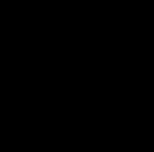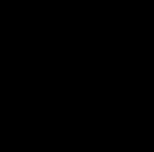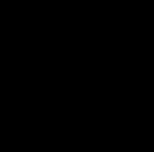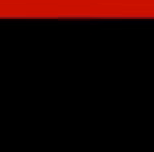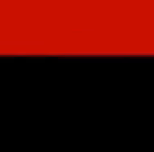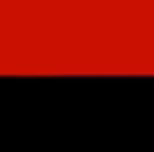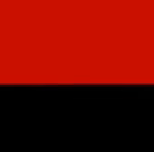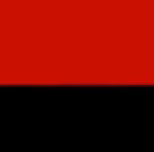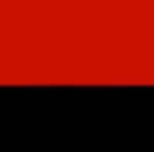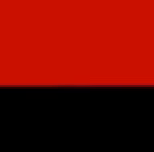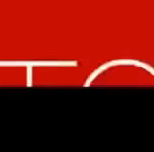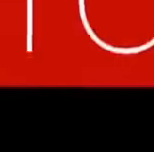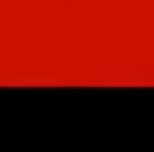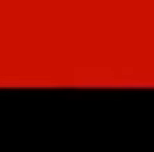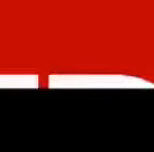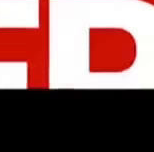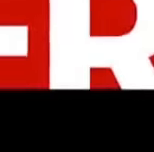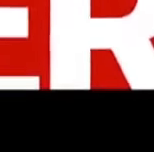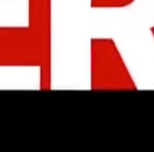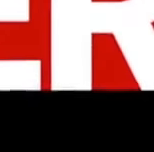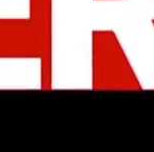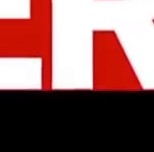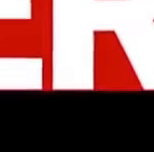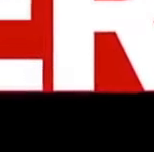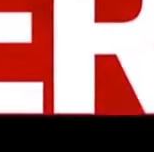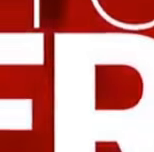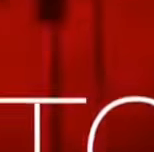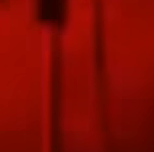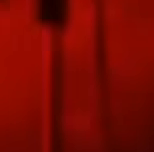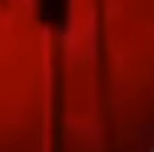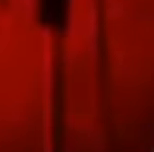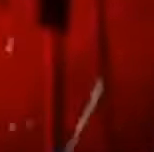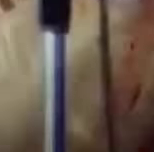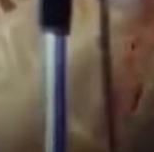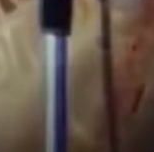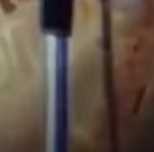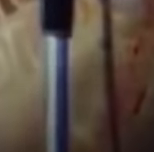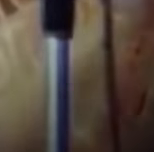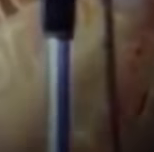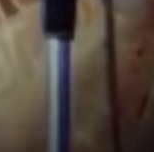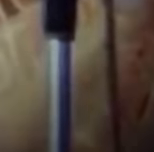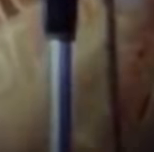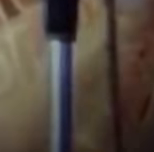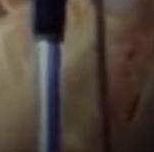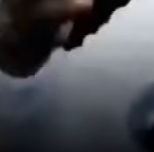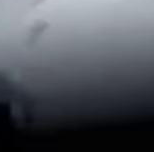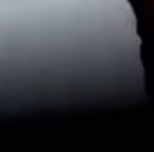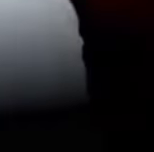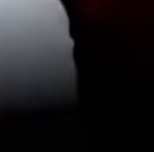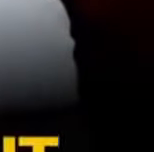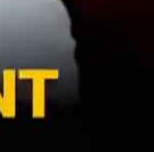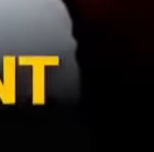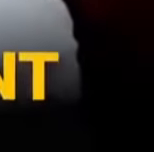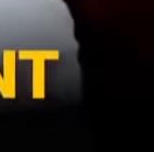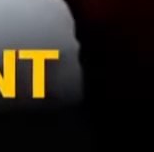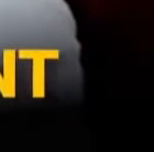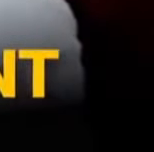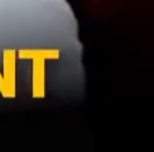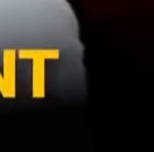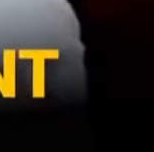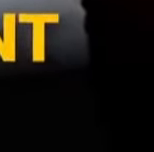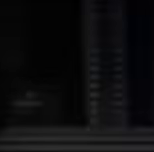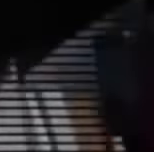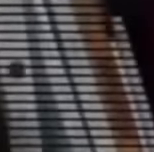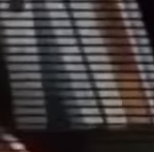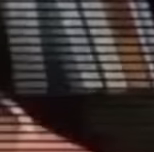Unahin na natin kung paano siya umakyat sa kapangyarihan. Naging kinatuan at senador siya bago mahalal ng 2 beses bilang pangulo.